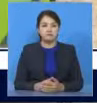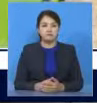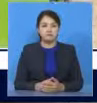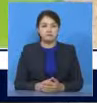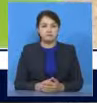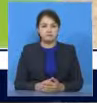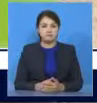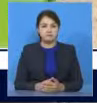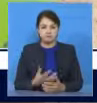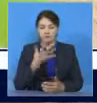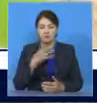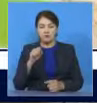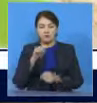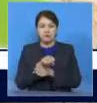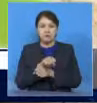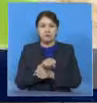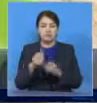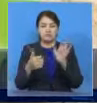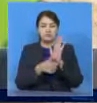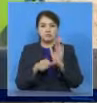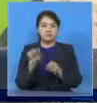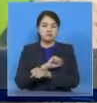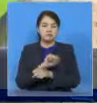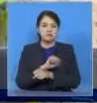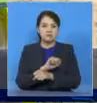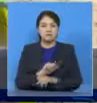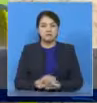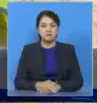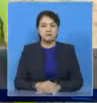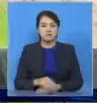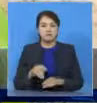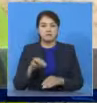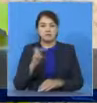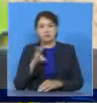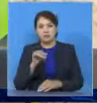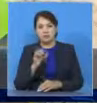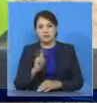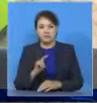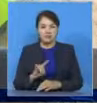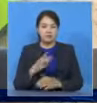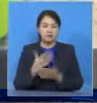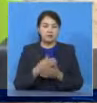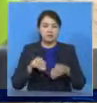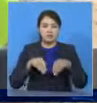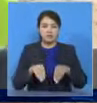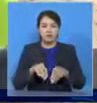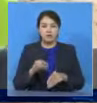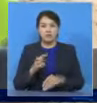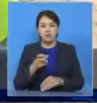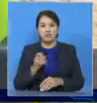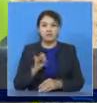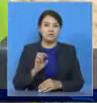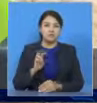здесь теплая стоянка на 6 техники, здесь склады, так, склад для песка, для угля, для